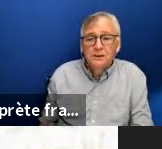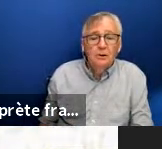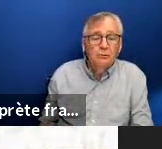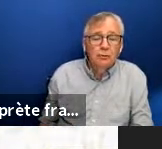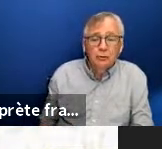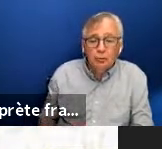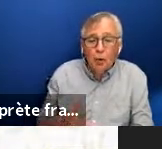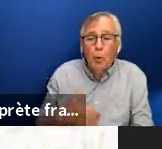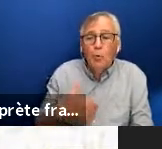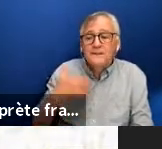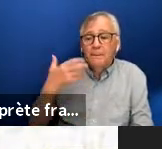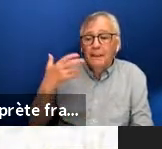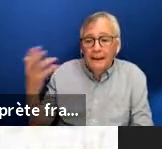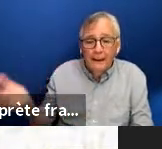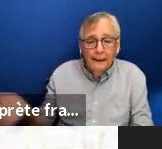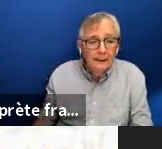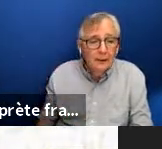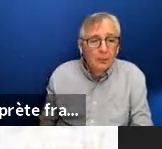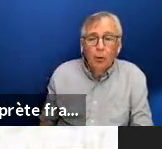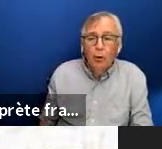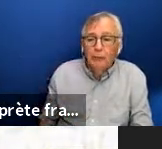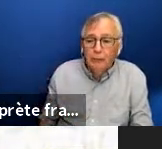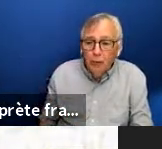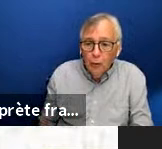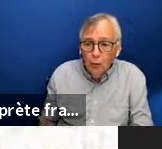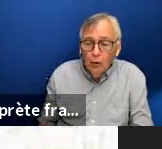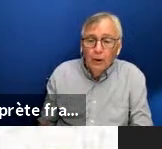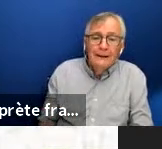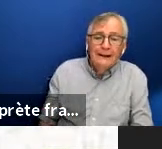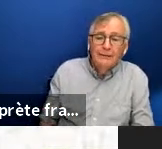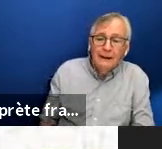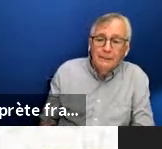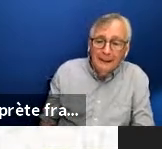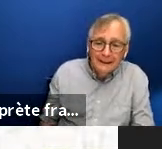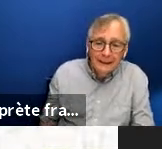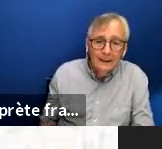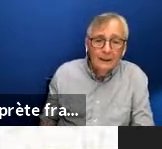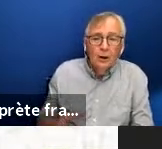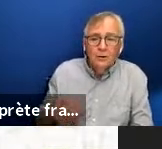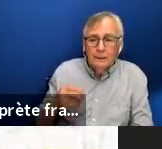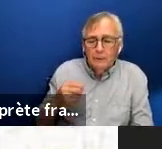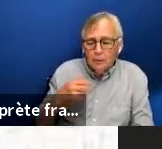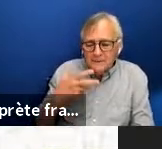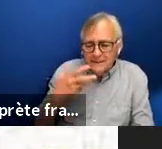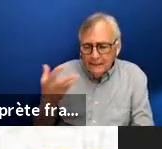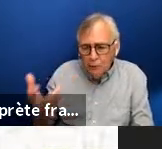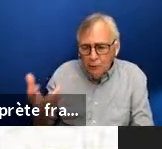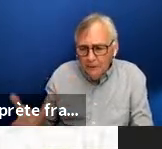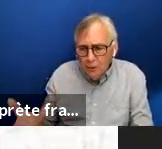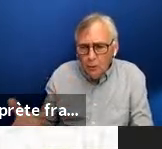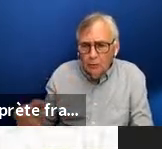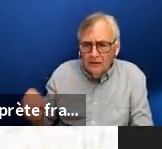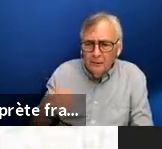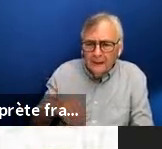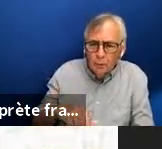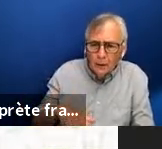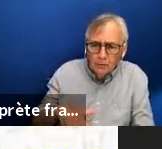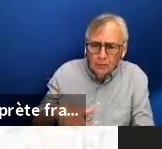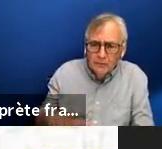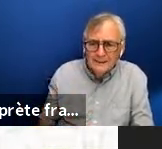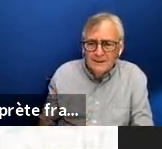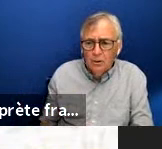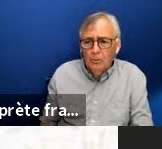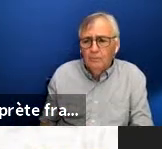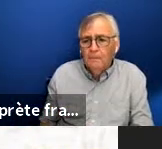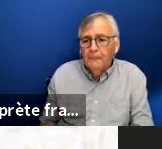Et aussi, il y a toutes sortes d'autres appareils pour le feu, les réveils matins. Ça peut être un système lumineux ou vibratoire